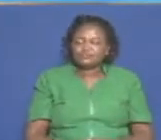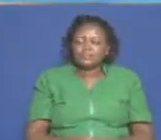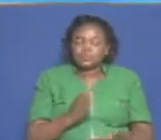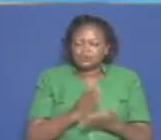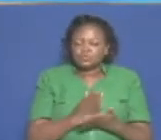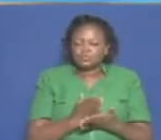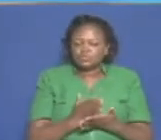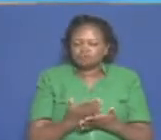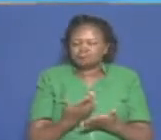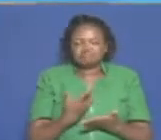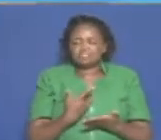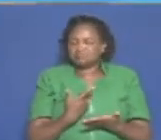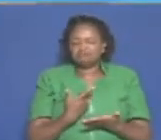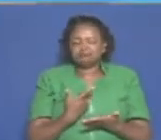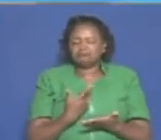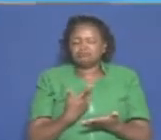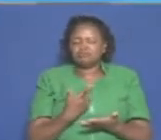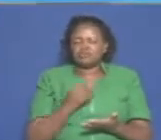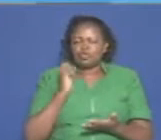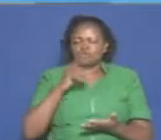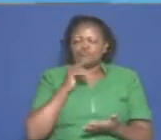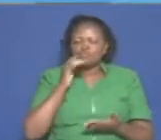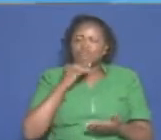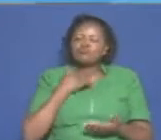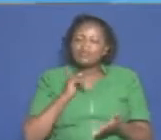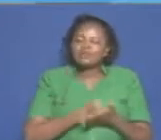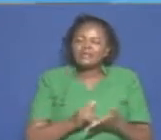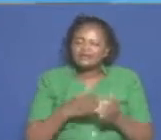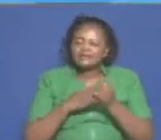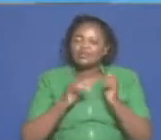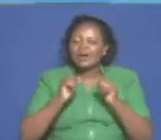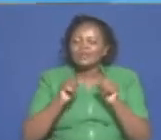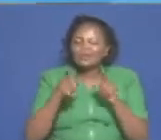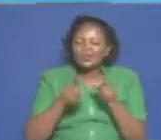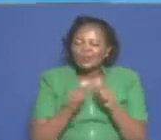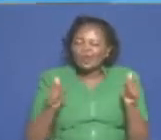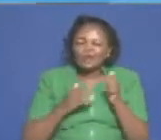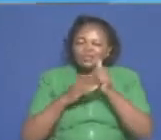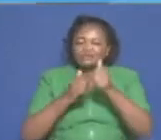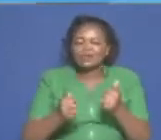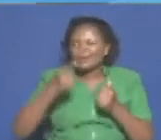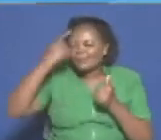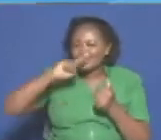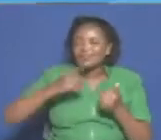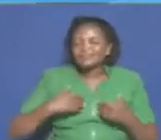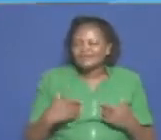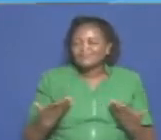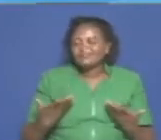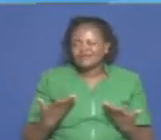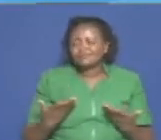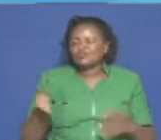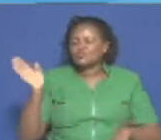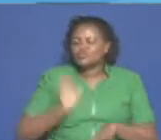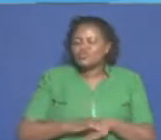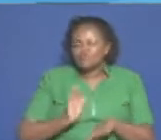nyingine, singependa viongozi ambao wana uwezo wa kutawala, viongozi ambao wana sera, viongozi ambao wana mfumo nzuri